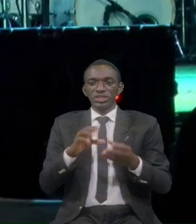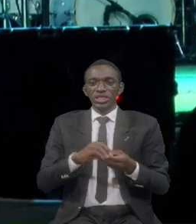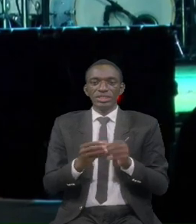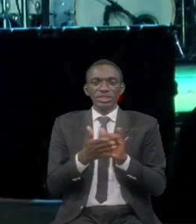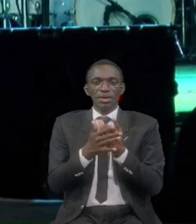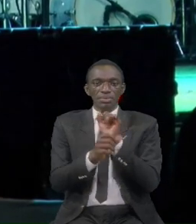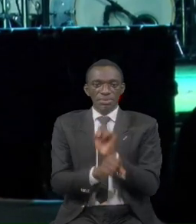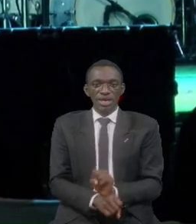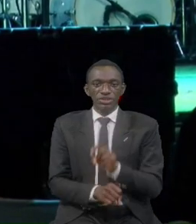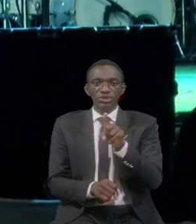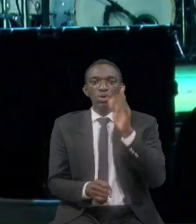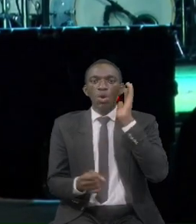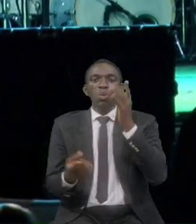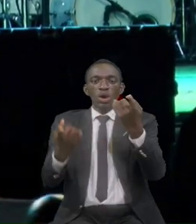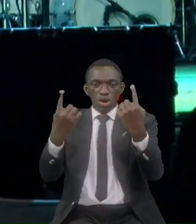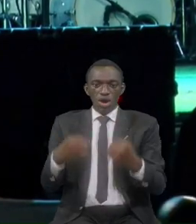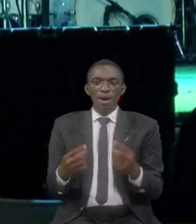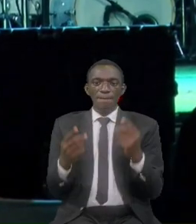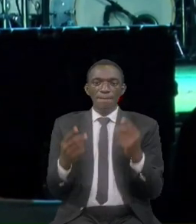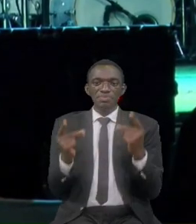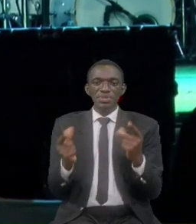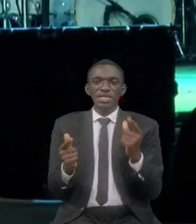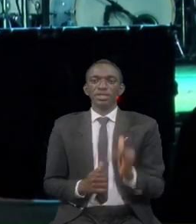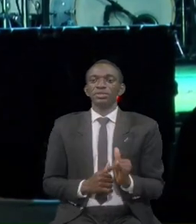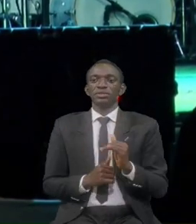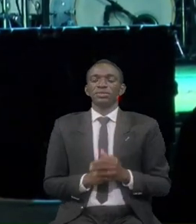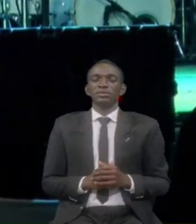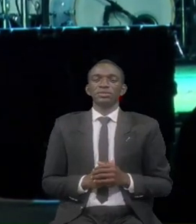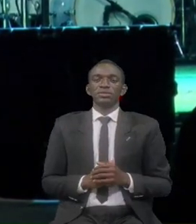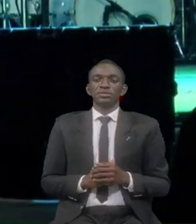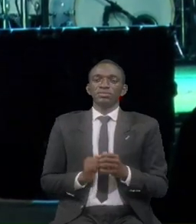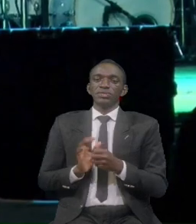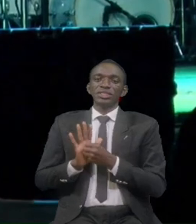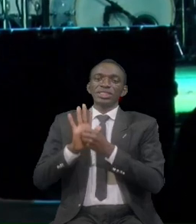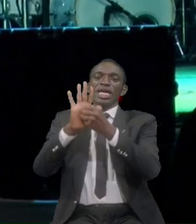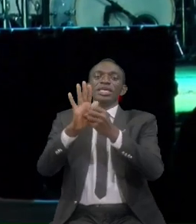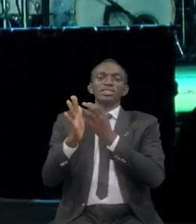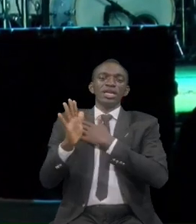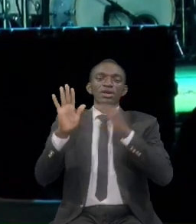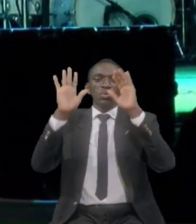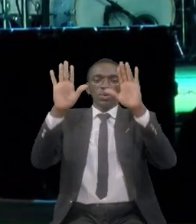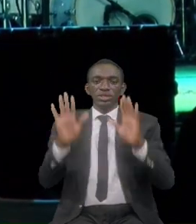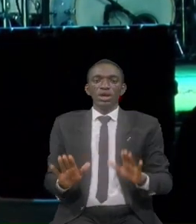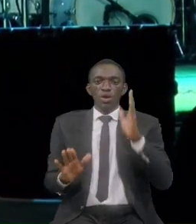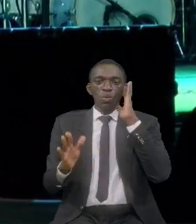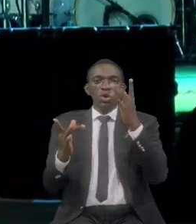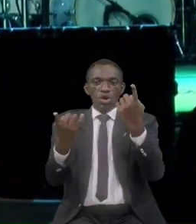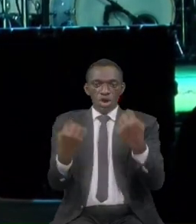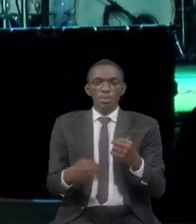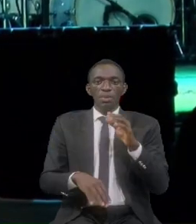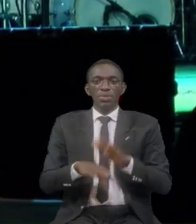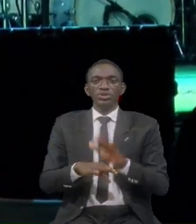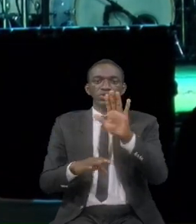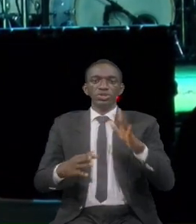kayuan ug kagawasan mo abot gid na kanimo. Signs and wonders will come upon your life. Kay bulungan ug timailan